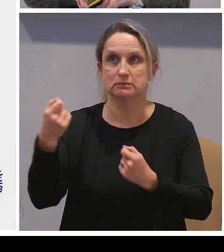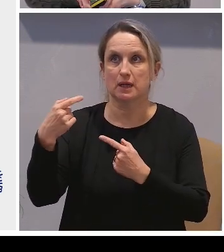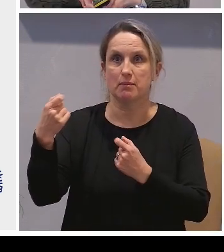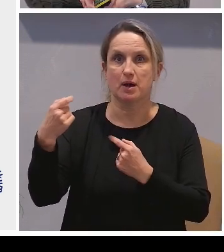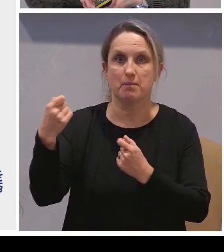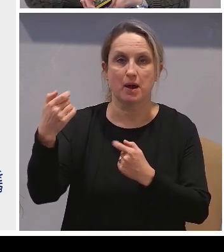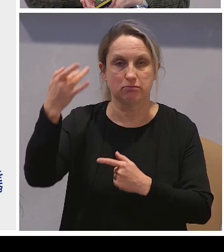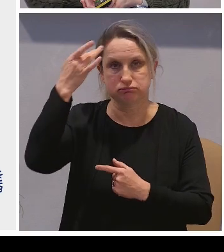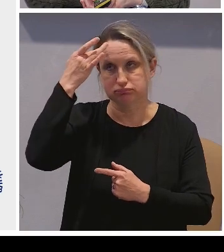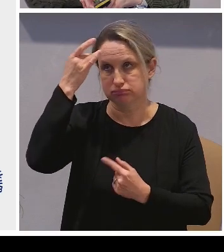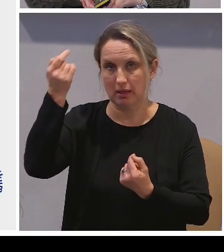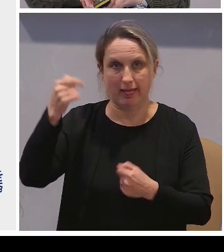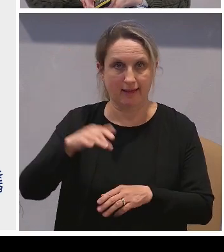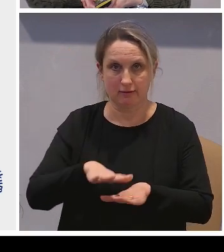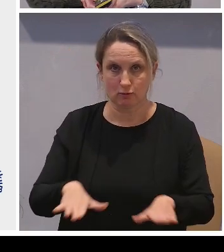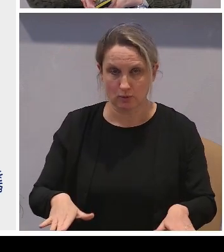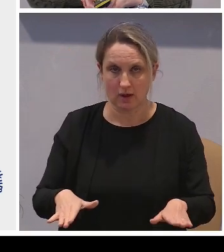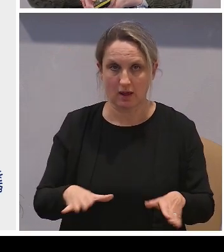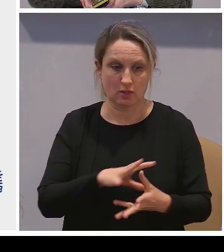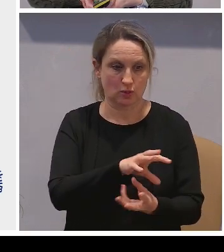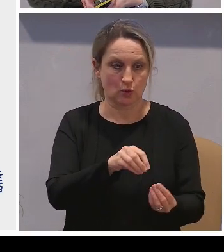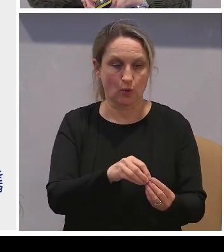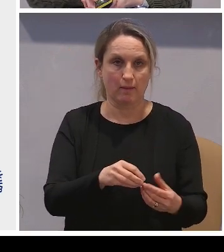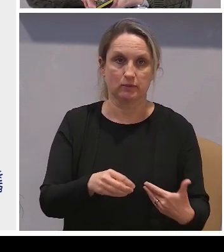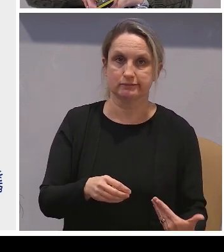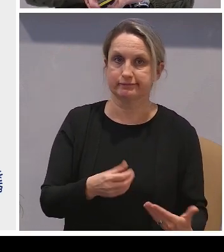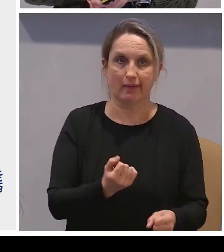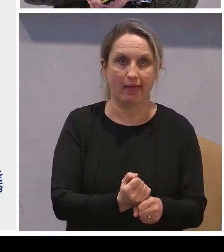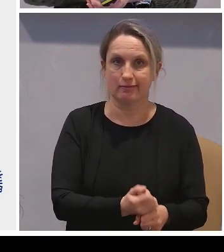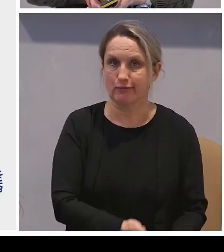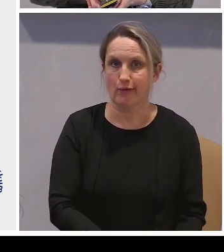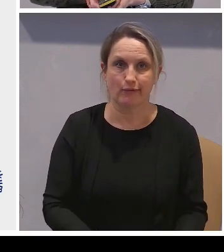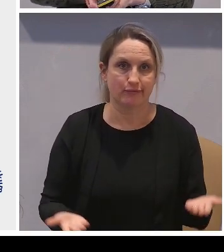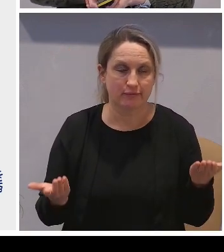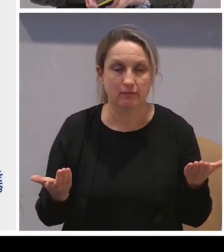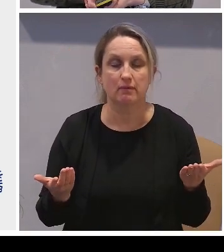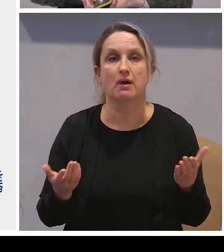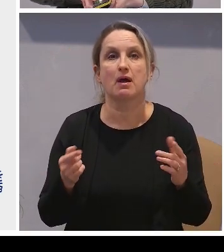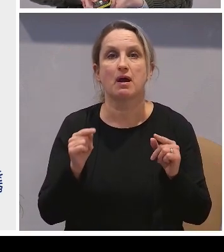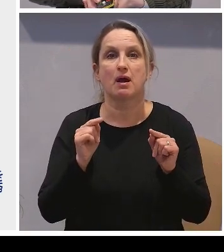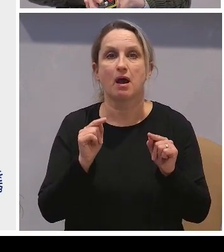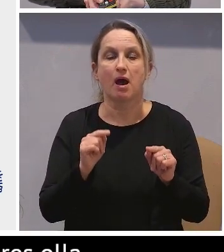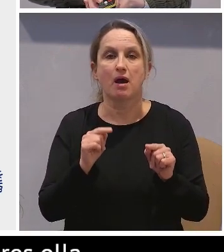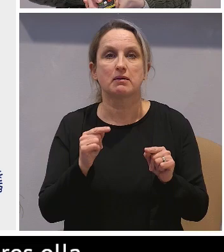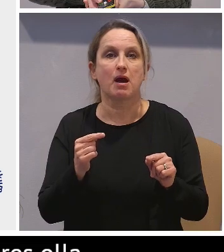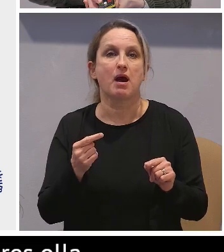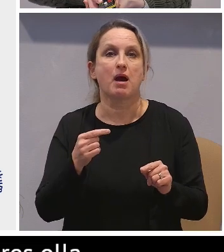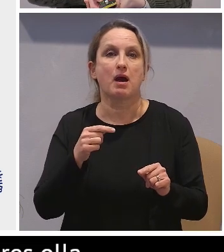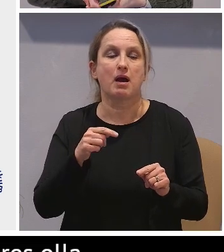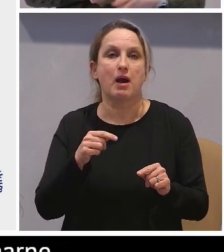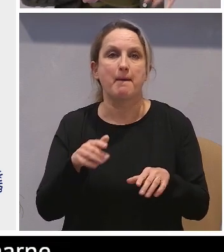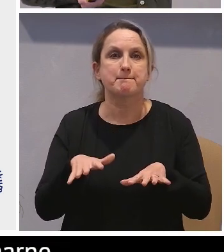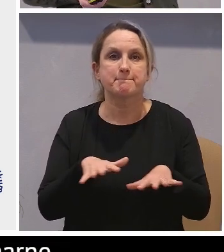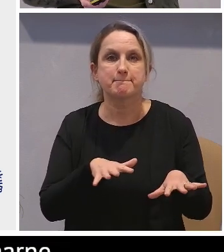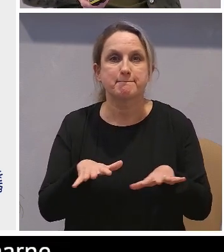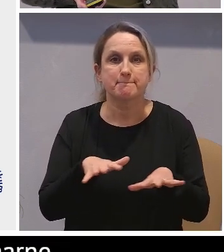kätte all we see ja is meil siis weakness. vastav lihane Similarly, vigu. spinal trauma Ja nüüd me can jõuame cause siis weakness when motoneuroni haiguste juurde.